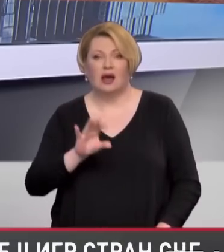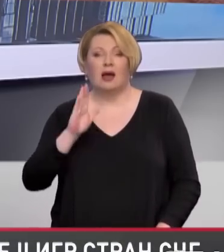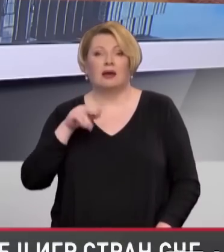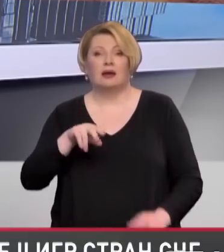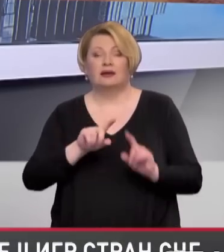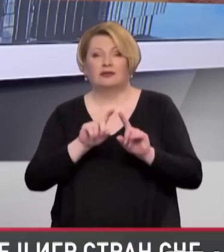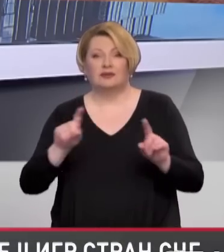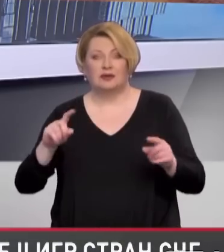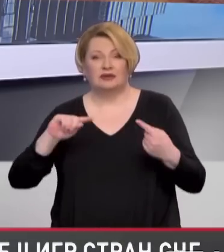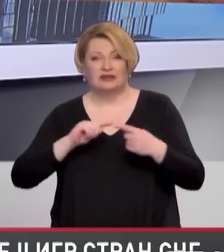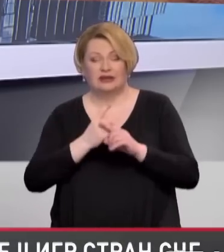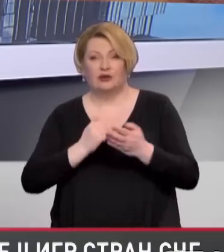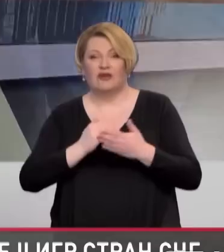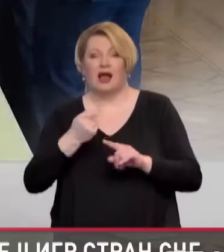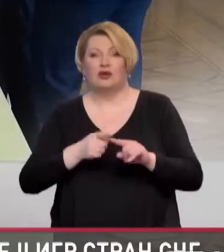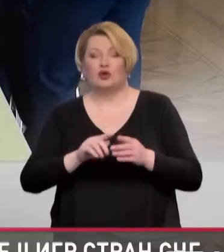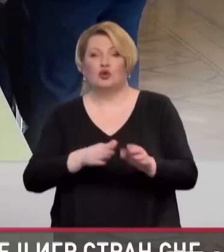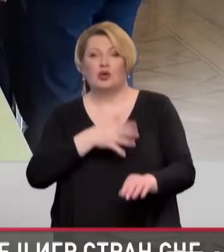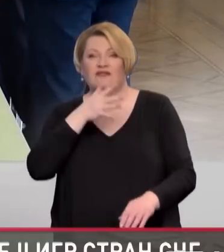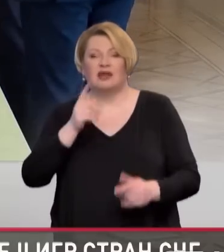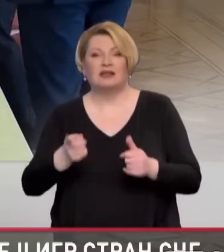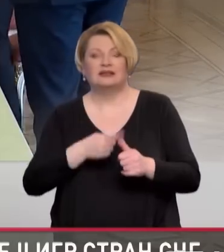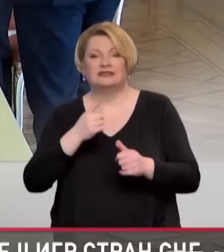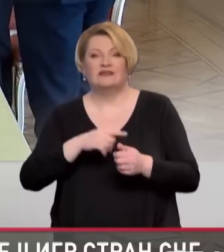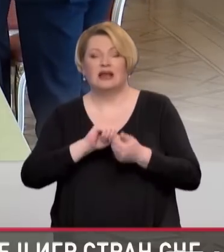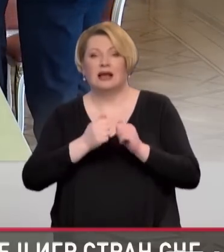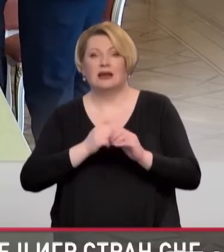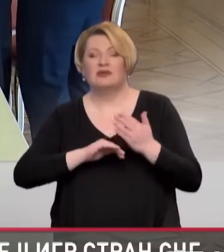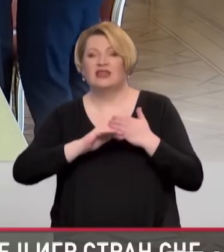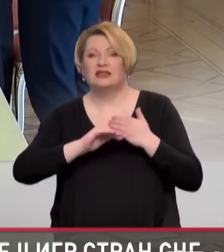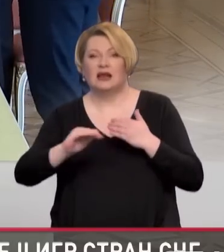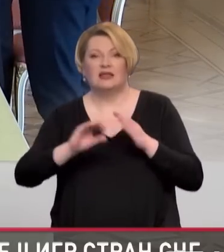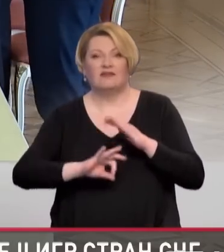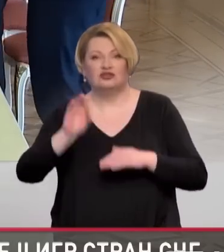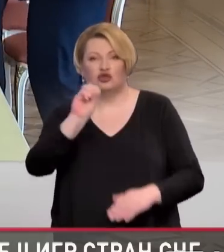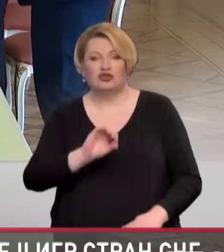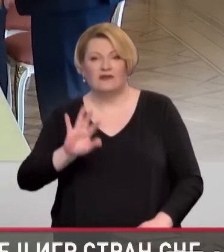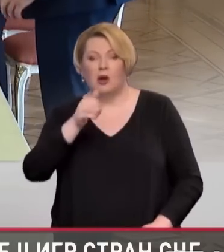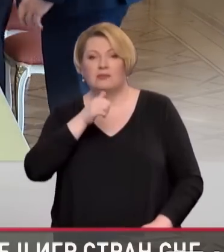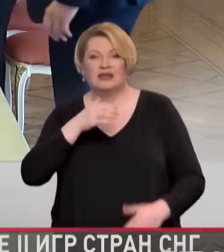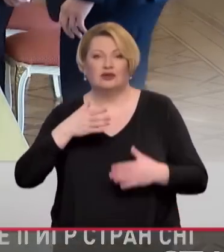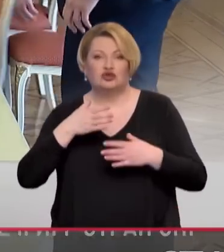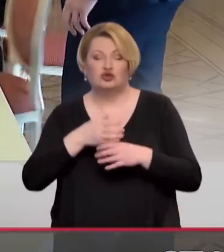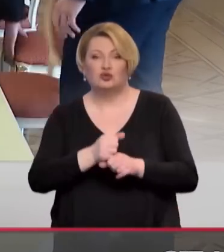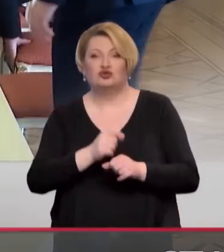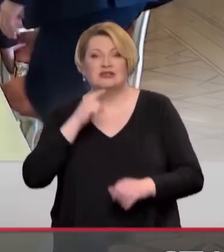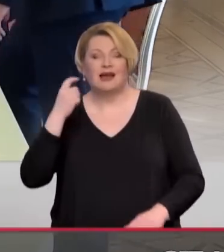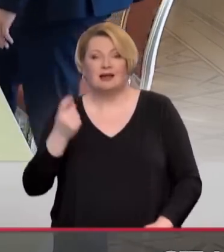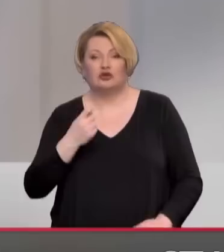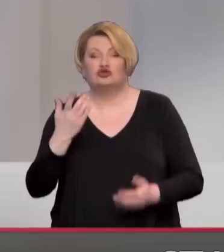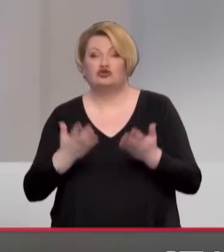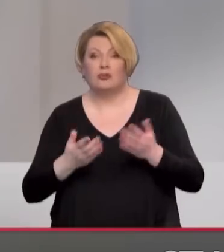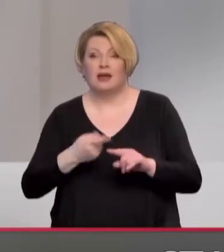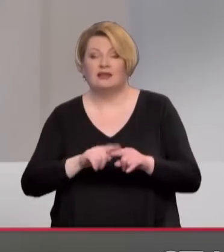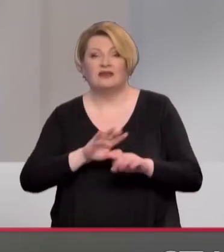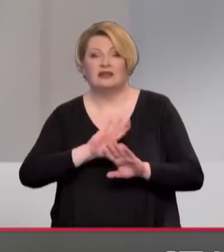которые долгое время называли Кремниевой долиной Восточной Европы, пытаются задушить экономически. И чтобы этого не случилось,